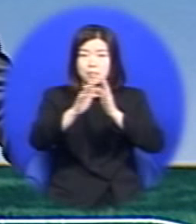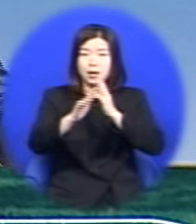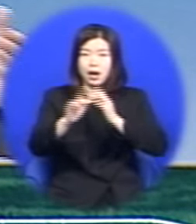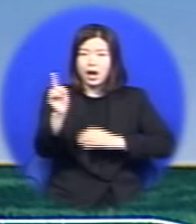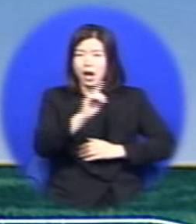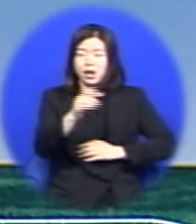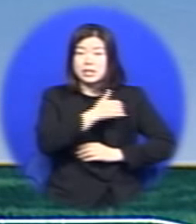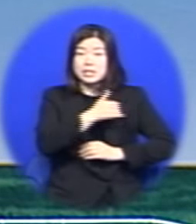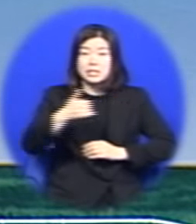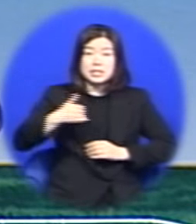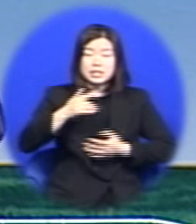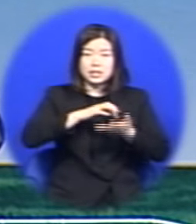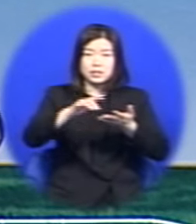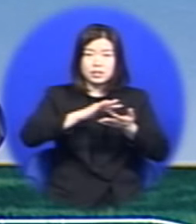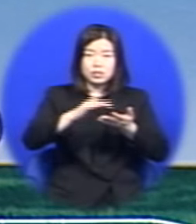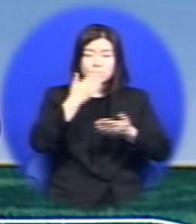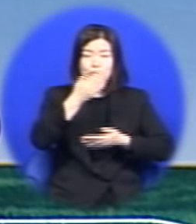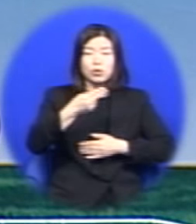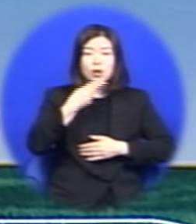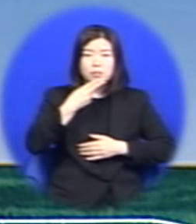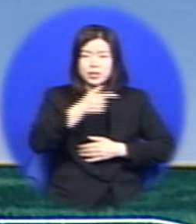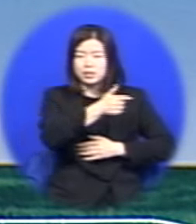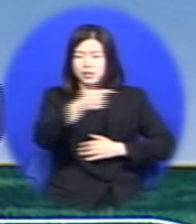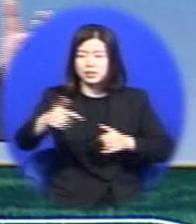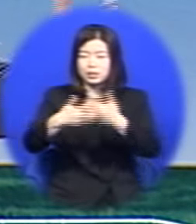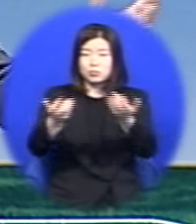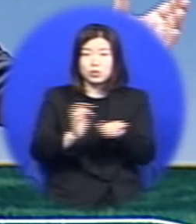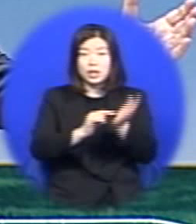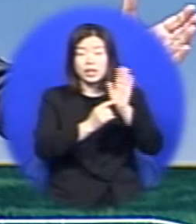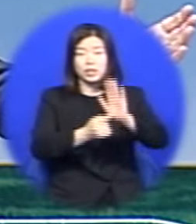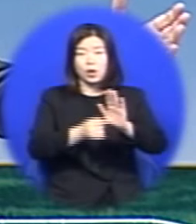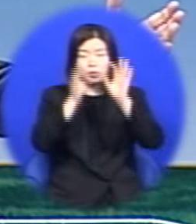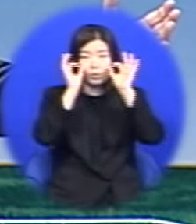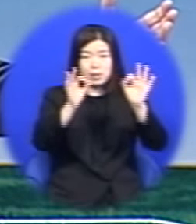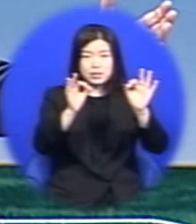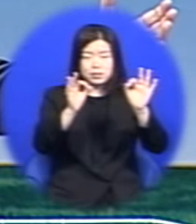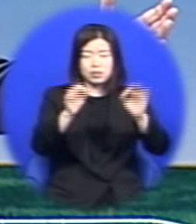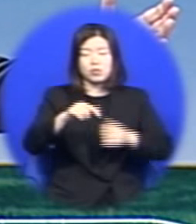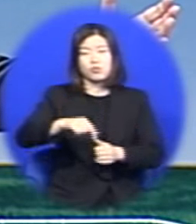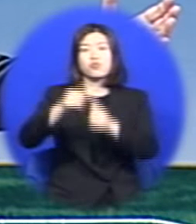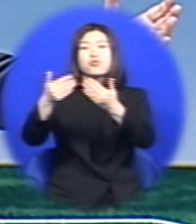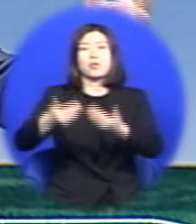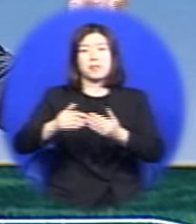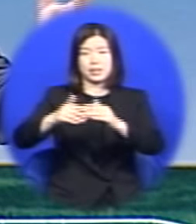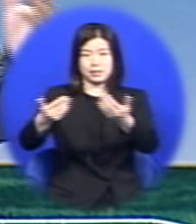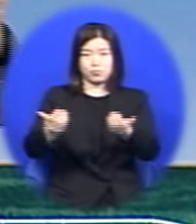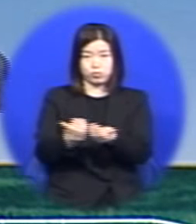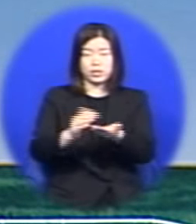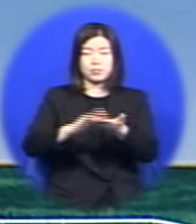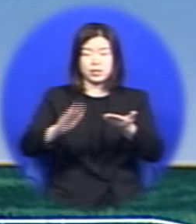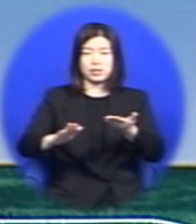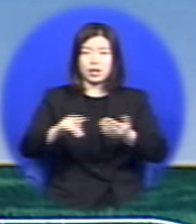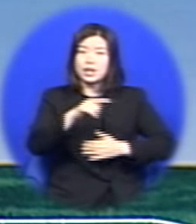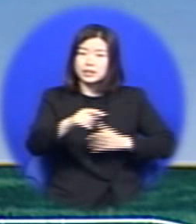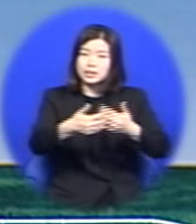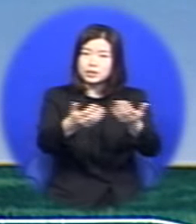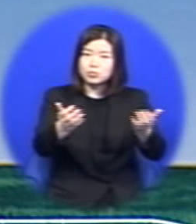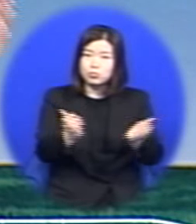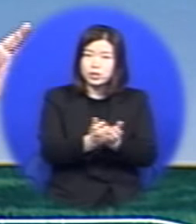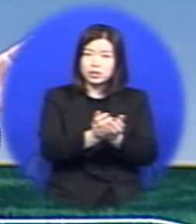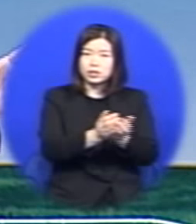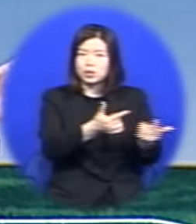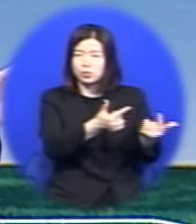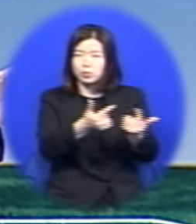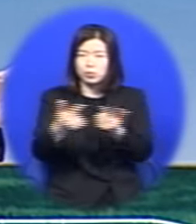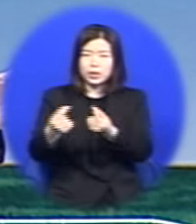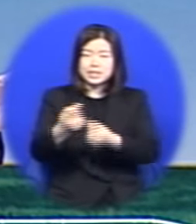없는 큰 무리가 나오는 것을 보았습니다. 구원받은 무리들입니다. 그런데 그 무리들은 한결같이 다